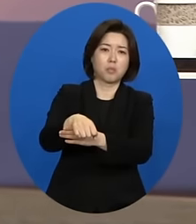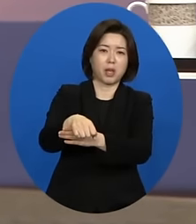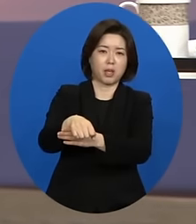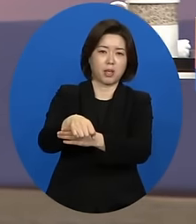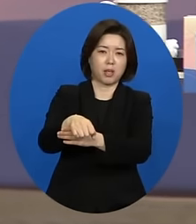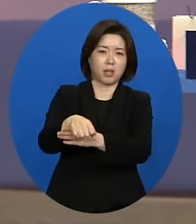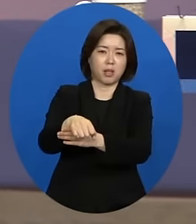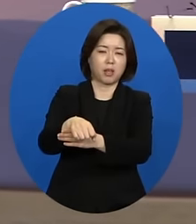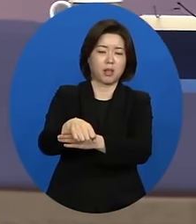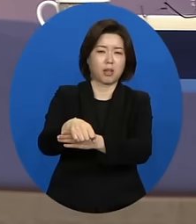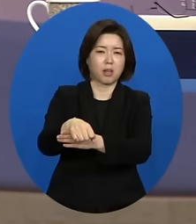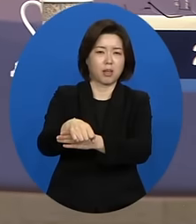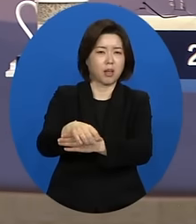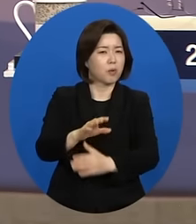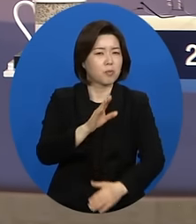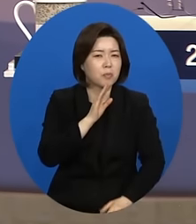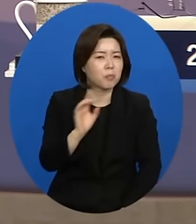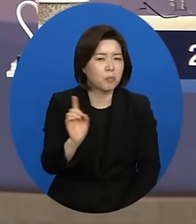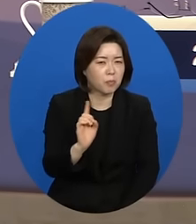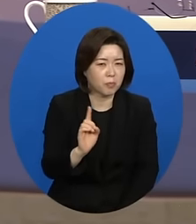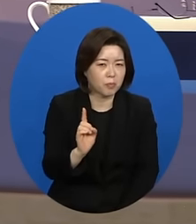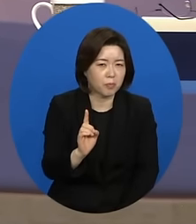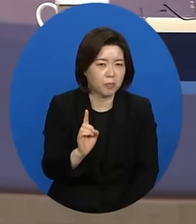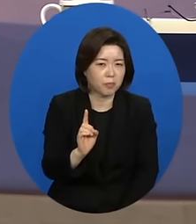과연 무엇일까요?